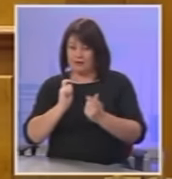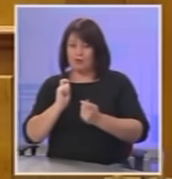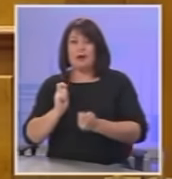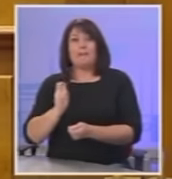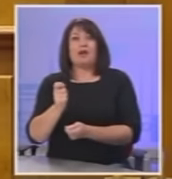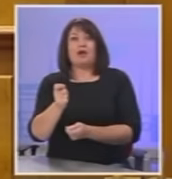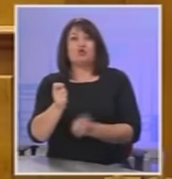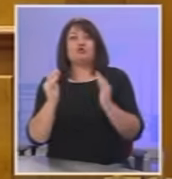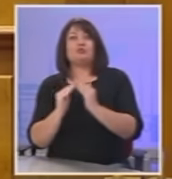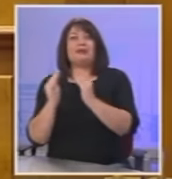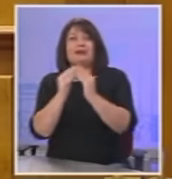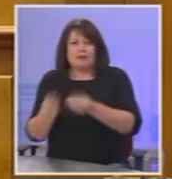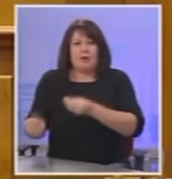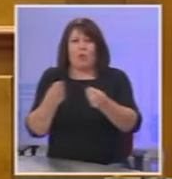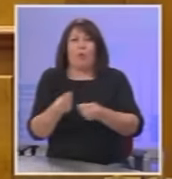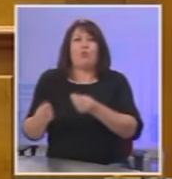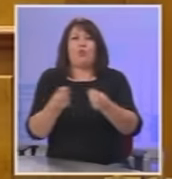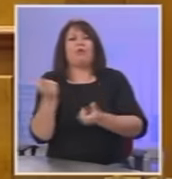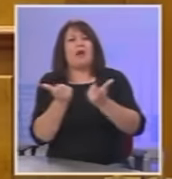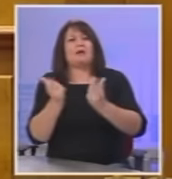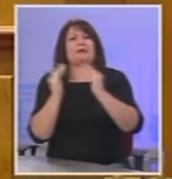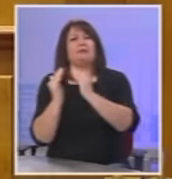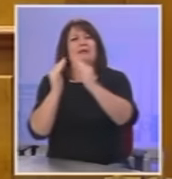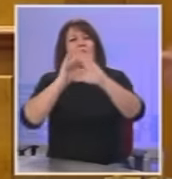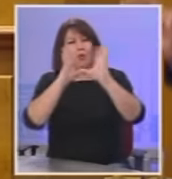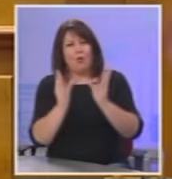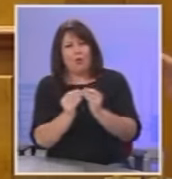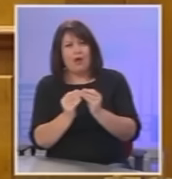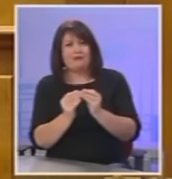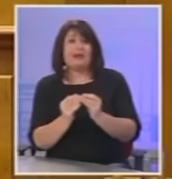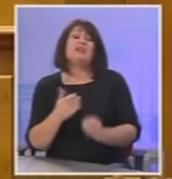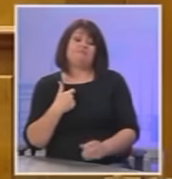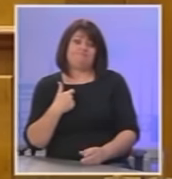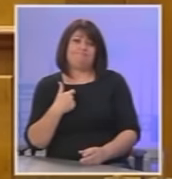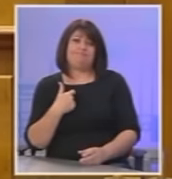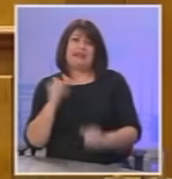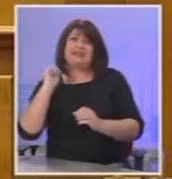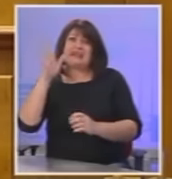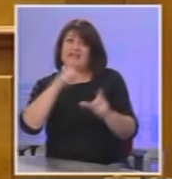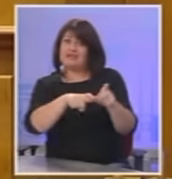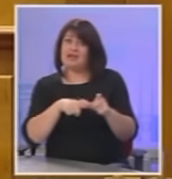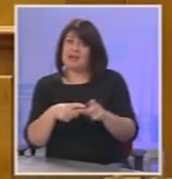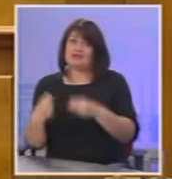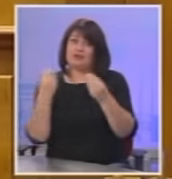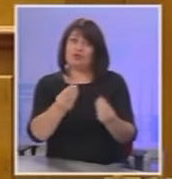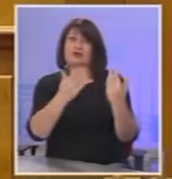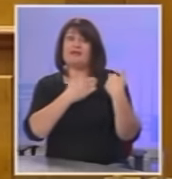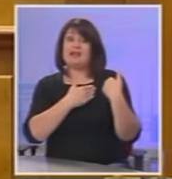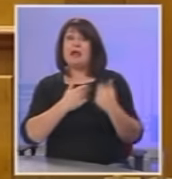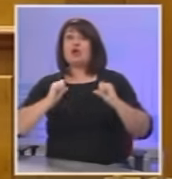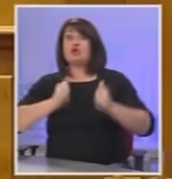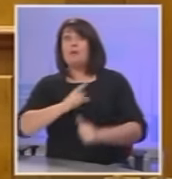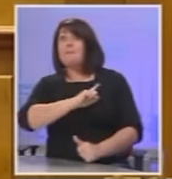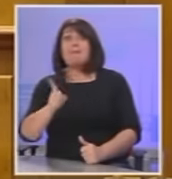τα σπίτια του κόσμου, του ελληνικού λαού, που δήθεν για αυτούς πονάνε στα ξένα φαντς. Μην τολμήσουν ούτε